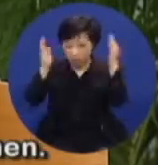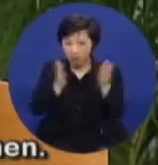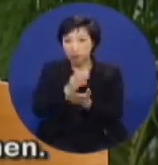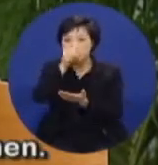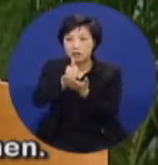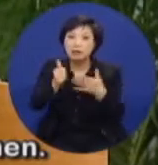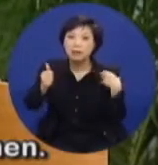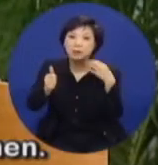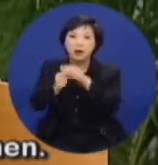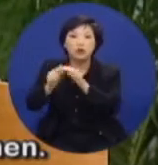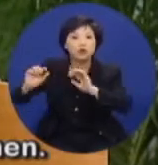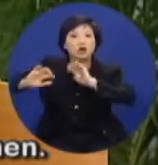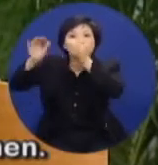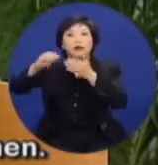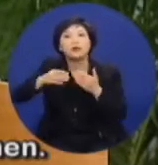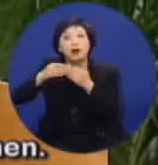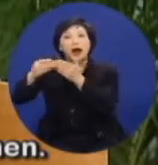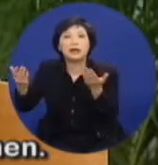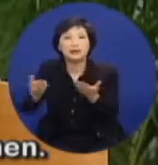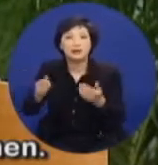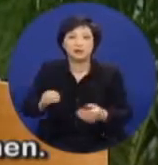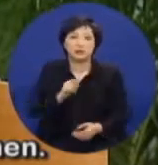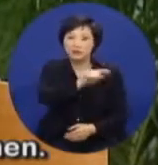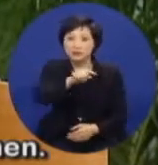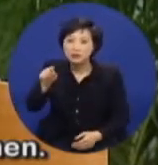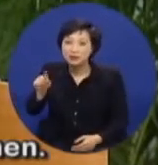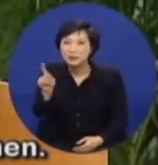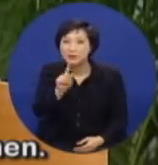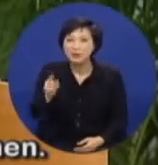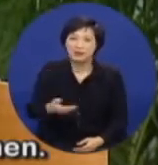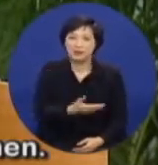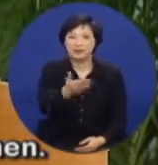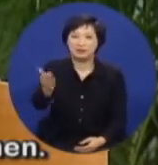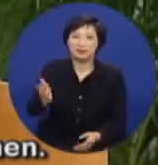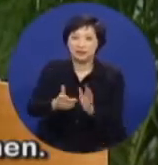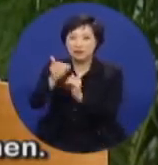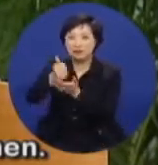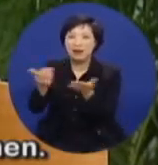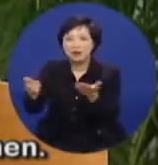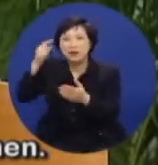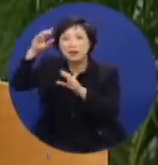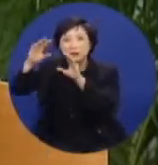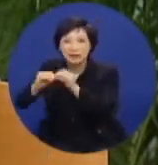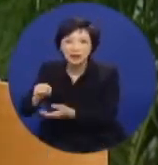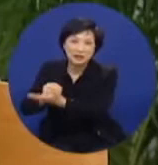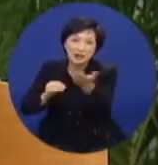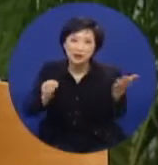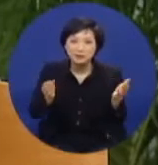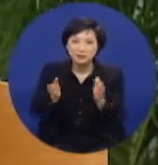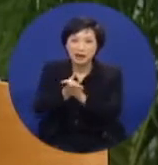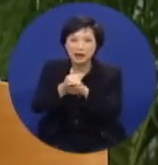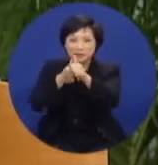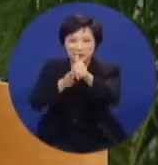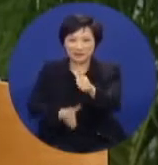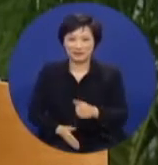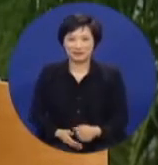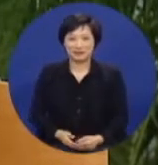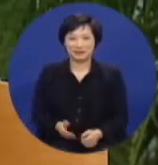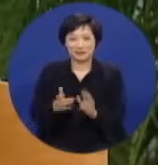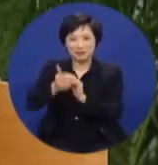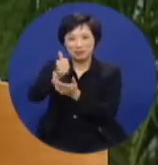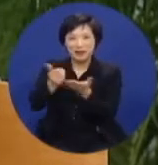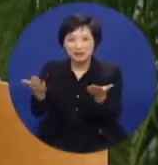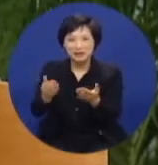보내는 1 그래서 오르니 애수의 이에 구매하시면 아멘 합시다 아 예시 1루